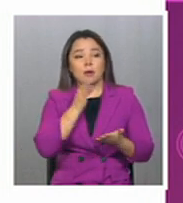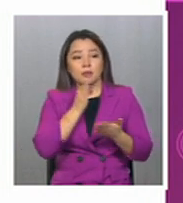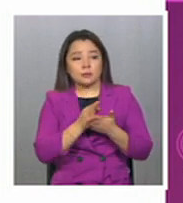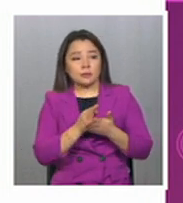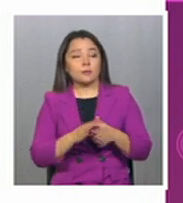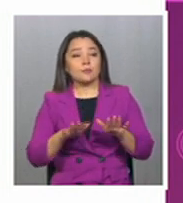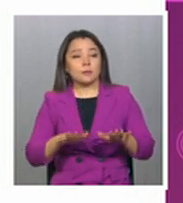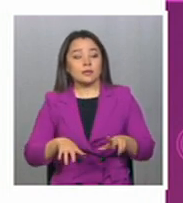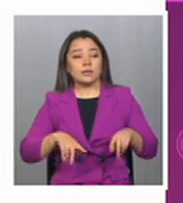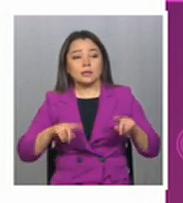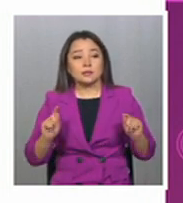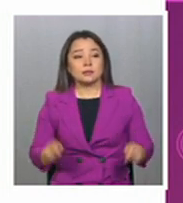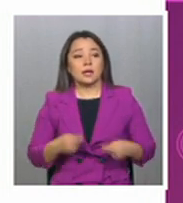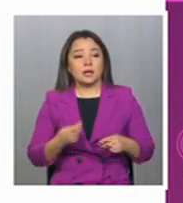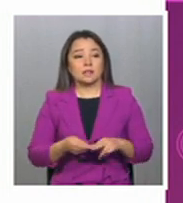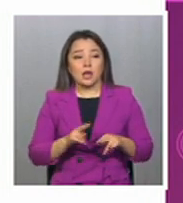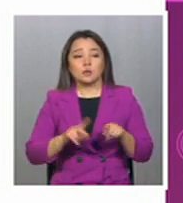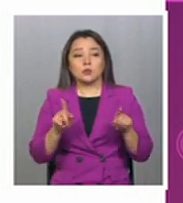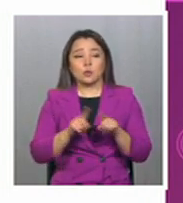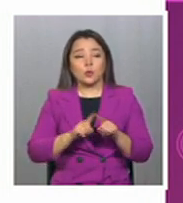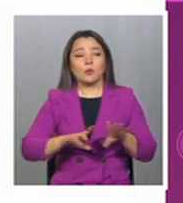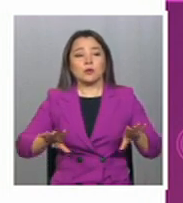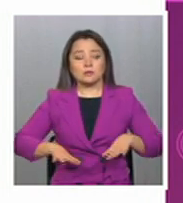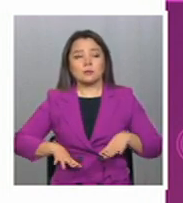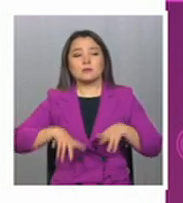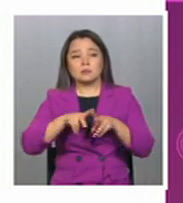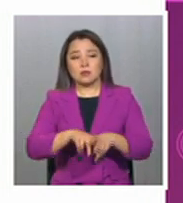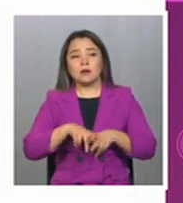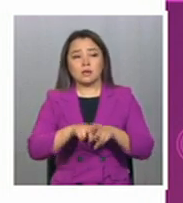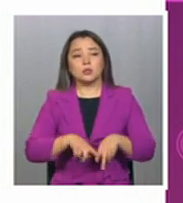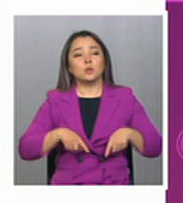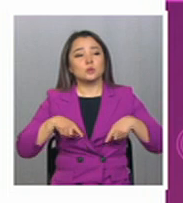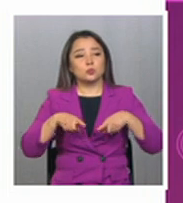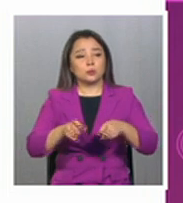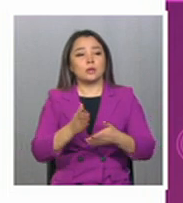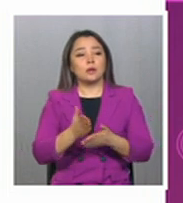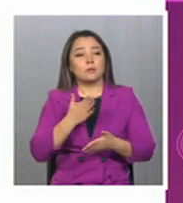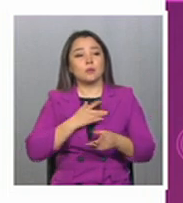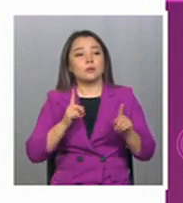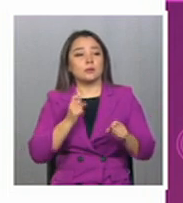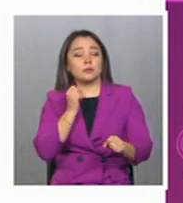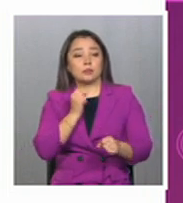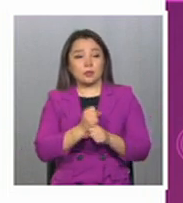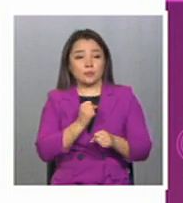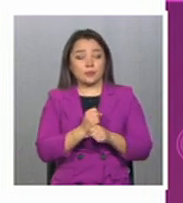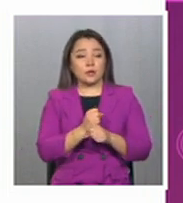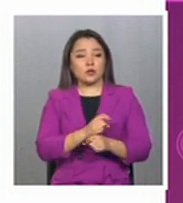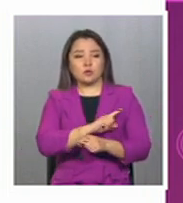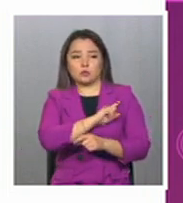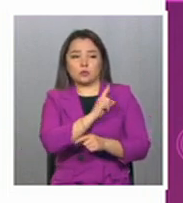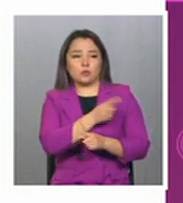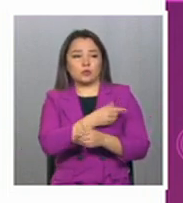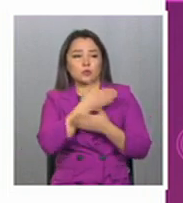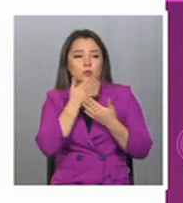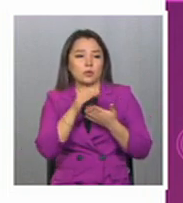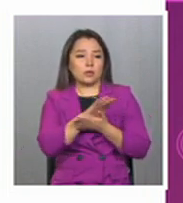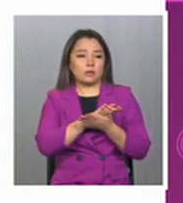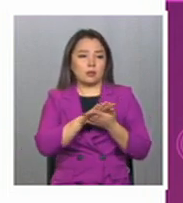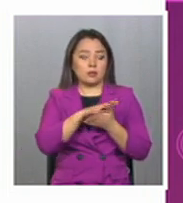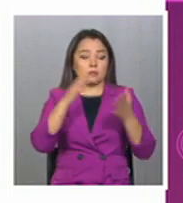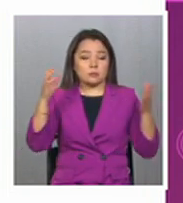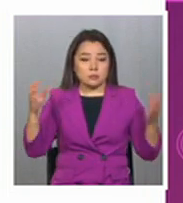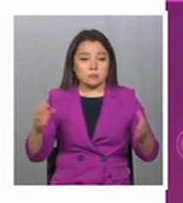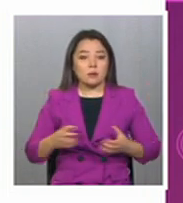тақымды, атым желіп жөнелді, қайтсем екен мен енді. Батылдық жоқ жаңағы, зәрем